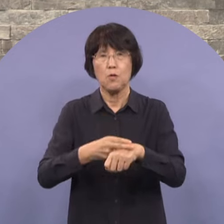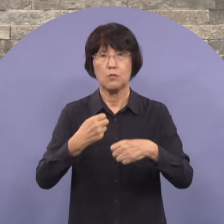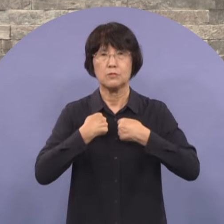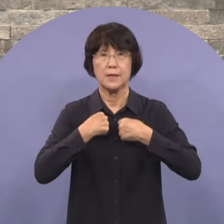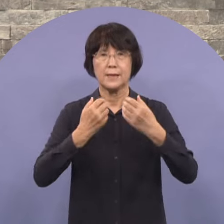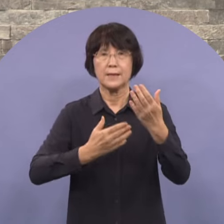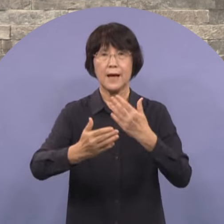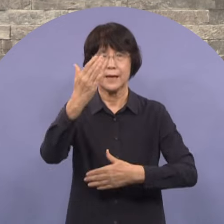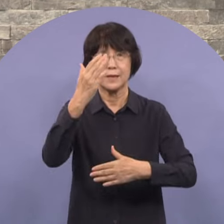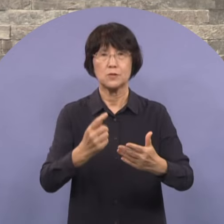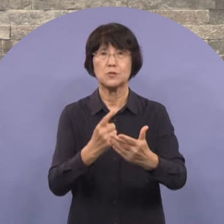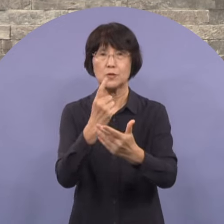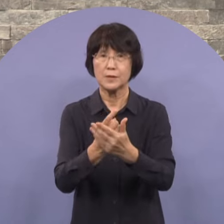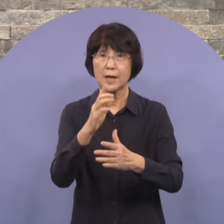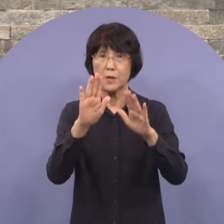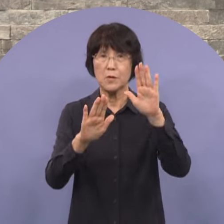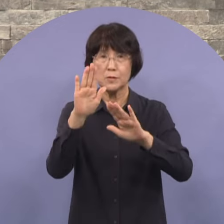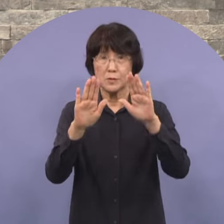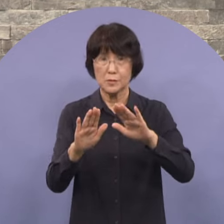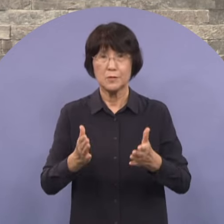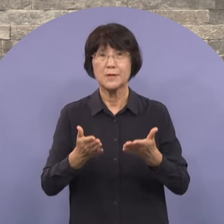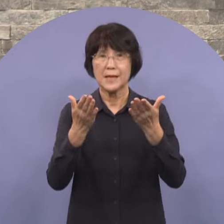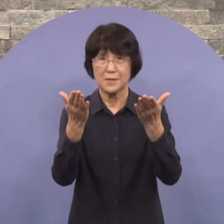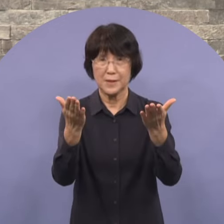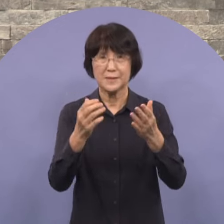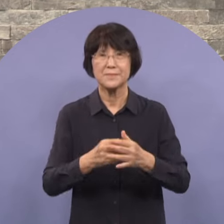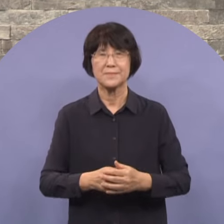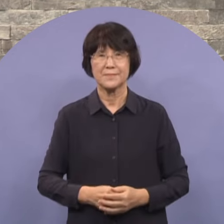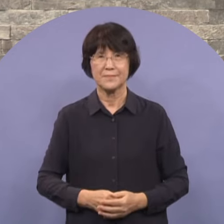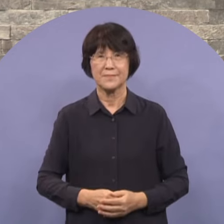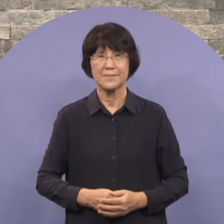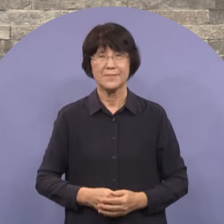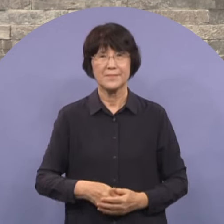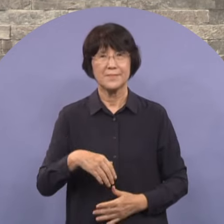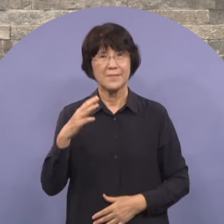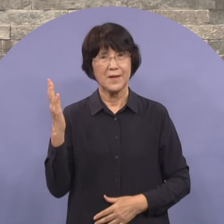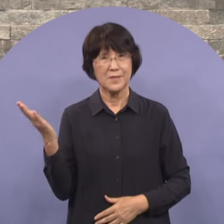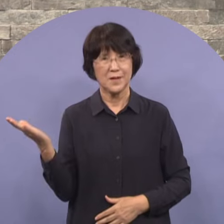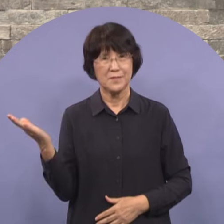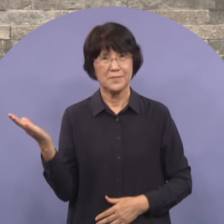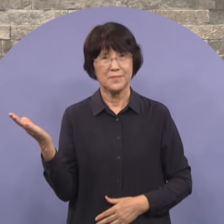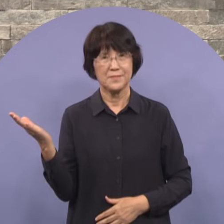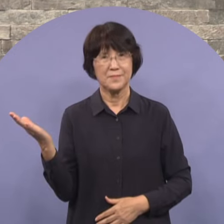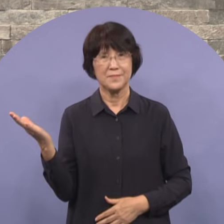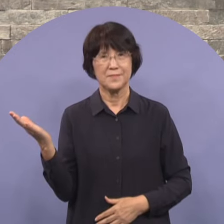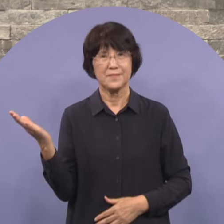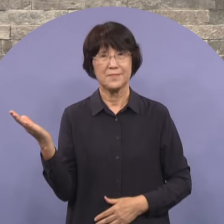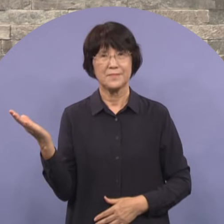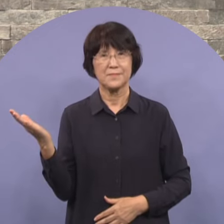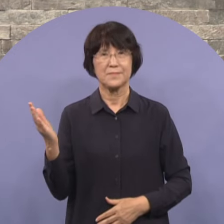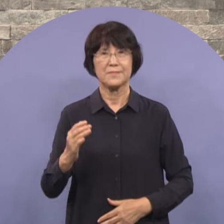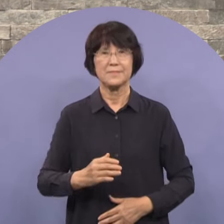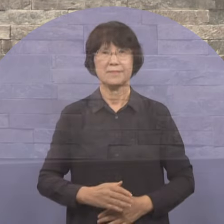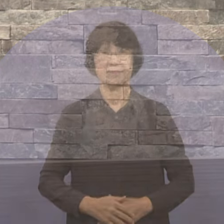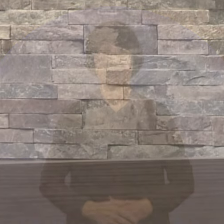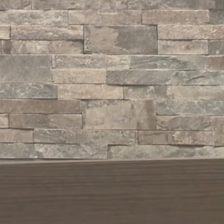場した様子をお届けします。それでは VTR をどうぞ。